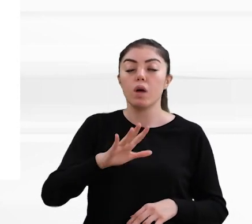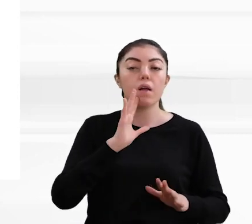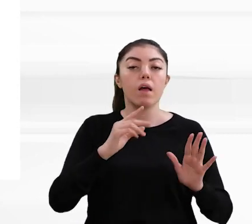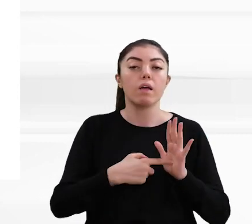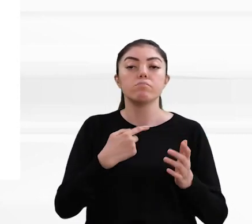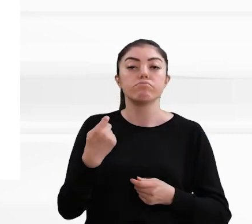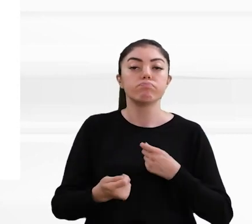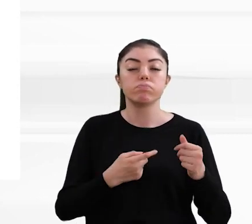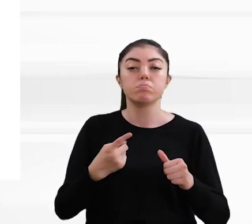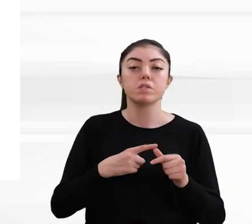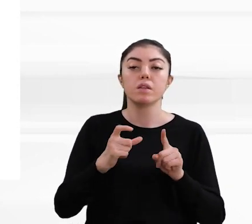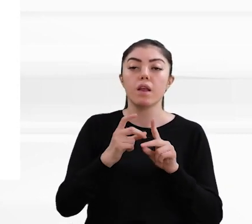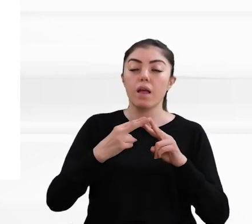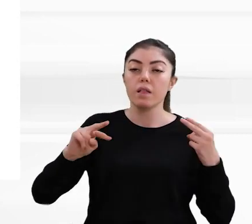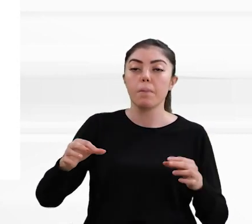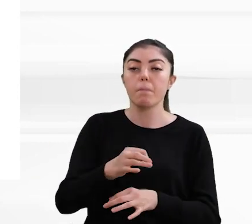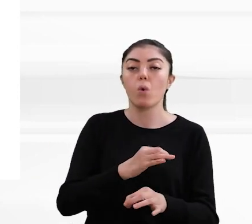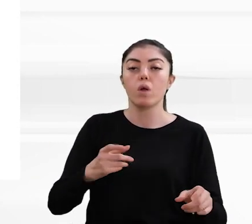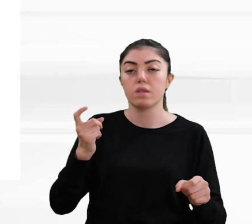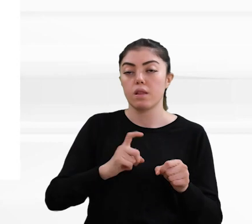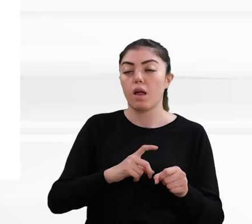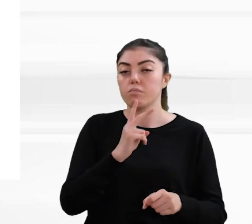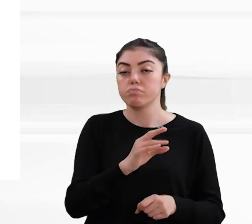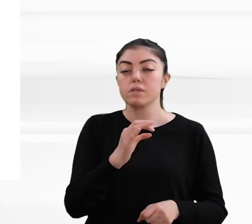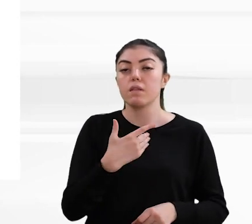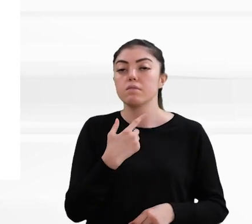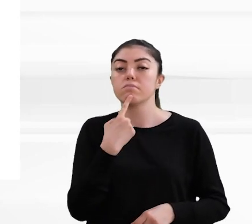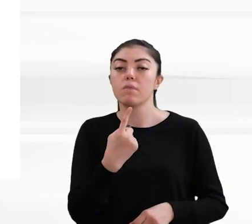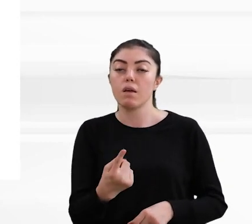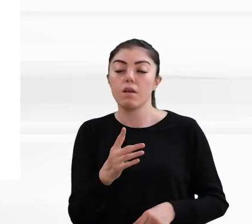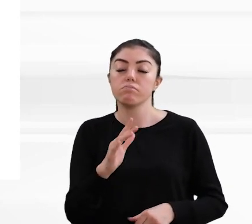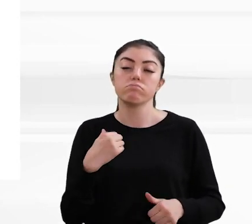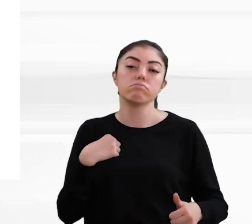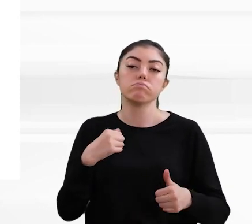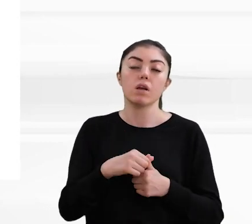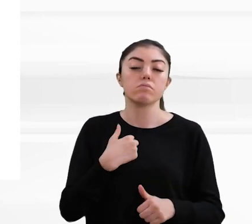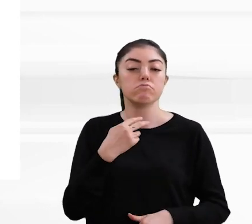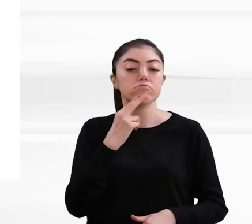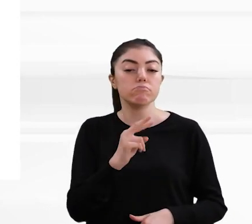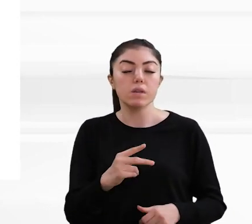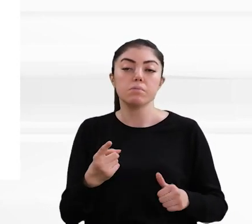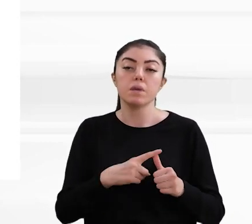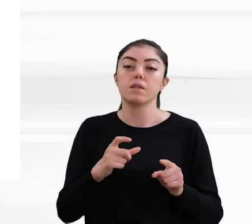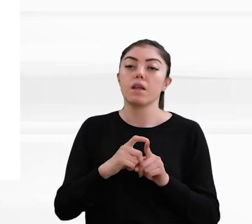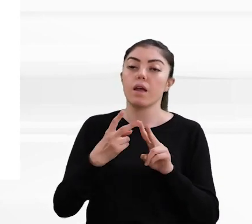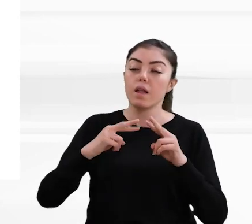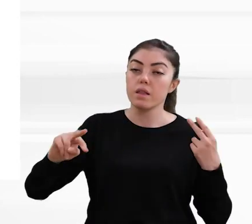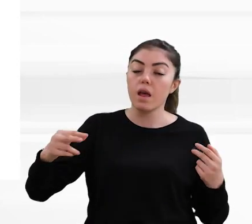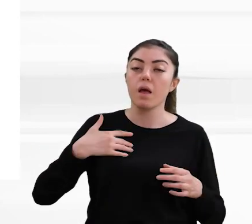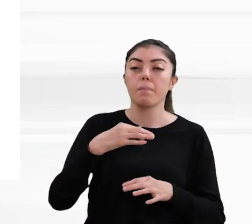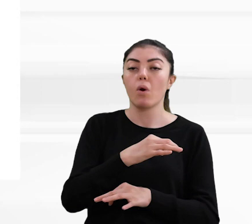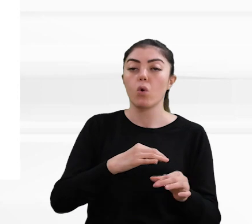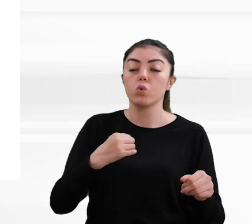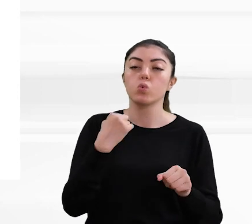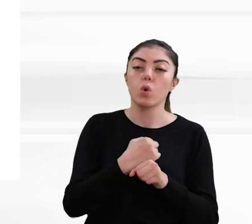üzerinde çalıştığı bir DNA molekülü ilgili bir ince bakıyoruz Şimdi bir kez daha şey bakalım birinci DNA molekülünde guanin